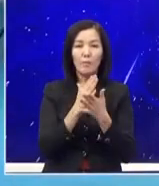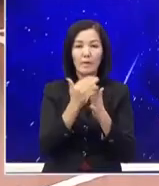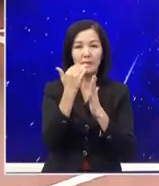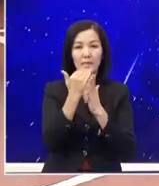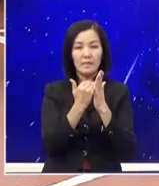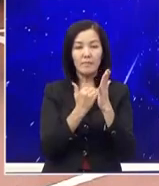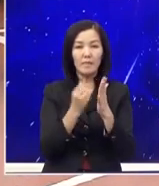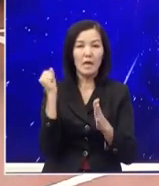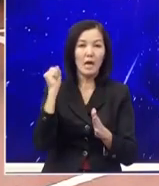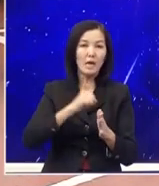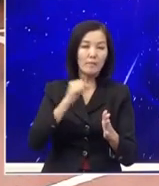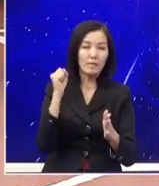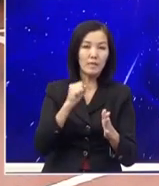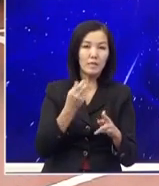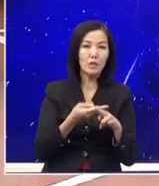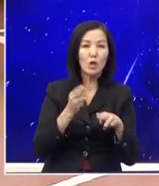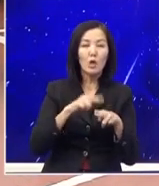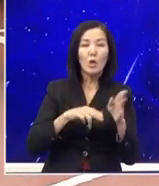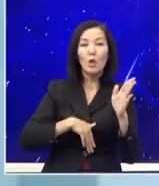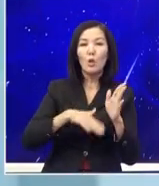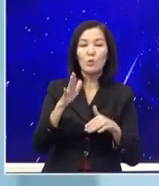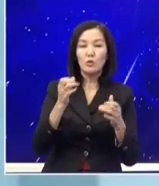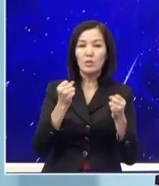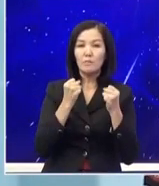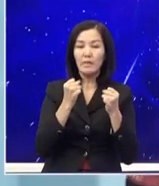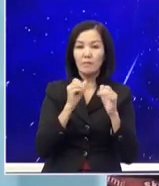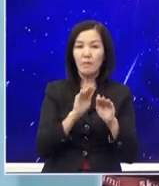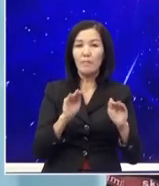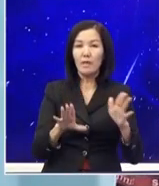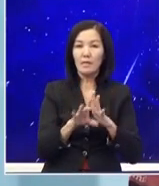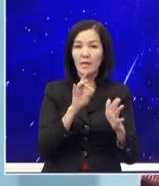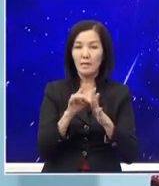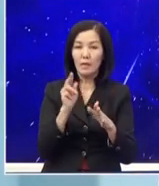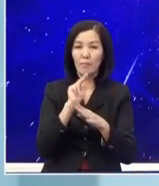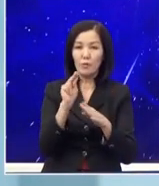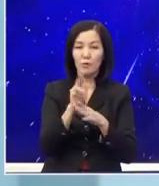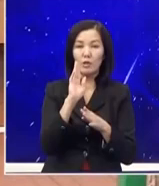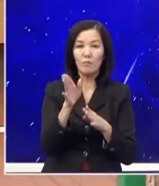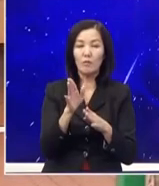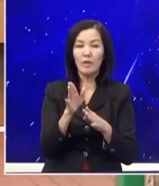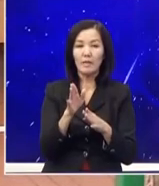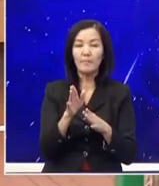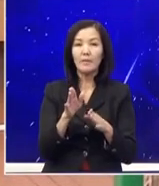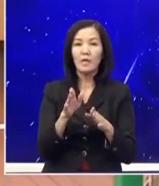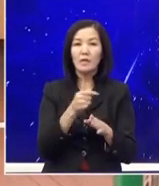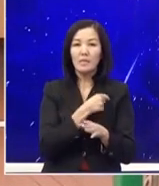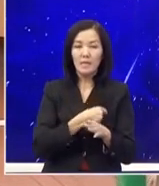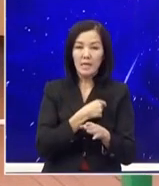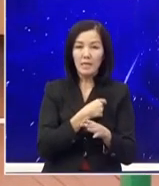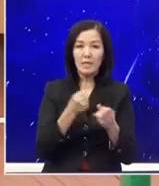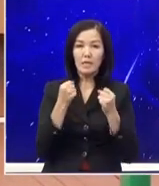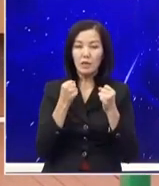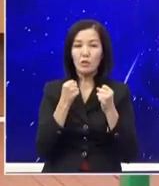тізімінен армрестлинг өнерінің майталмандарын дайындап қосам, дейді Әбдәулет Астанов. Жергілікті спорт әдіскерлері мен дене шынықтыру